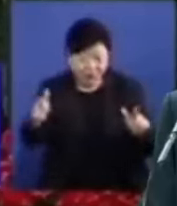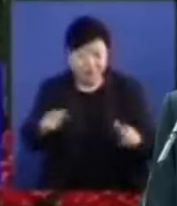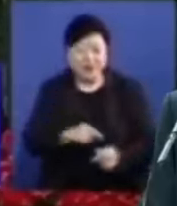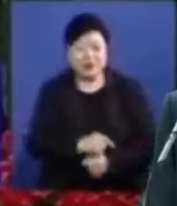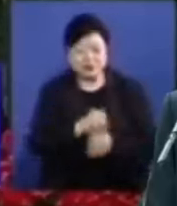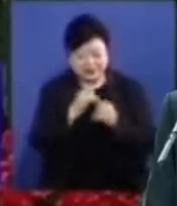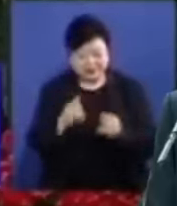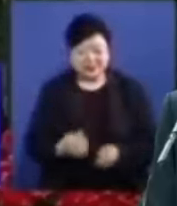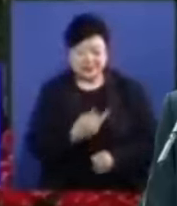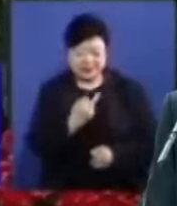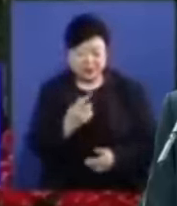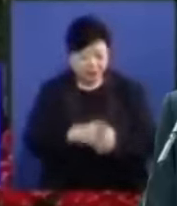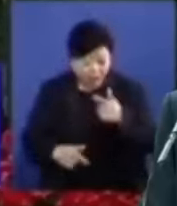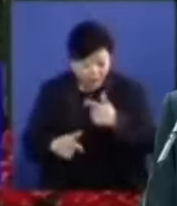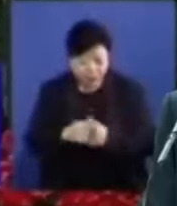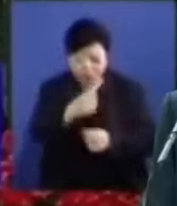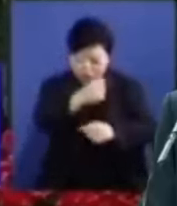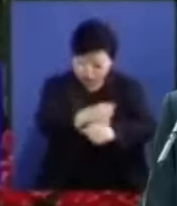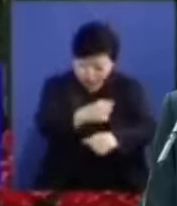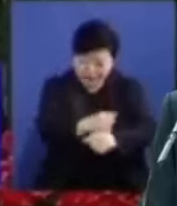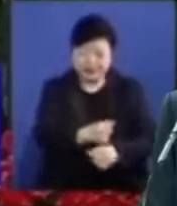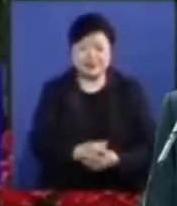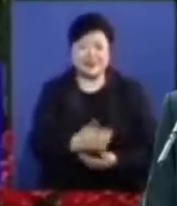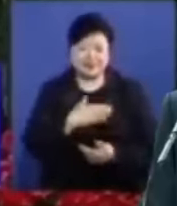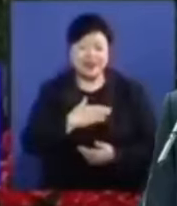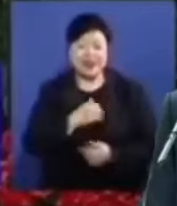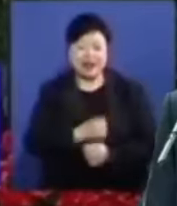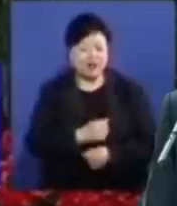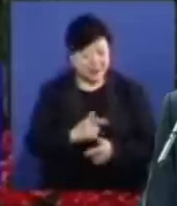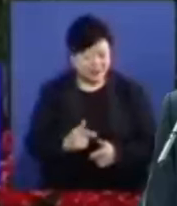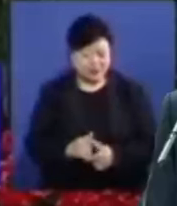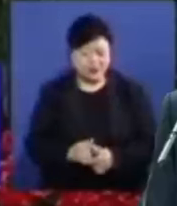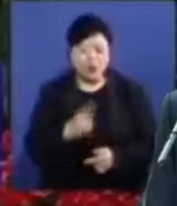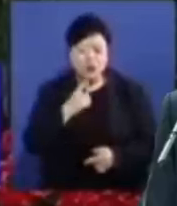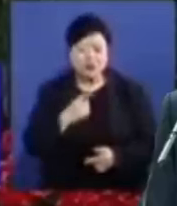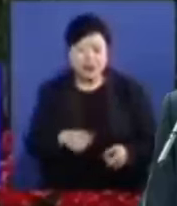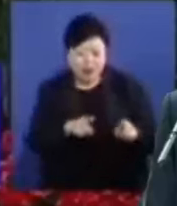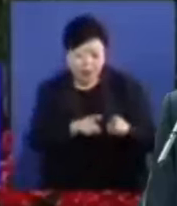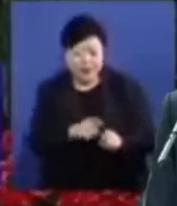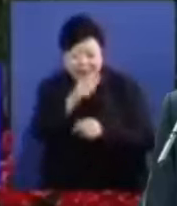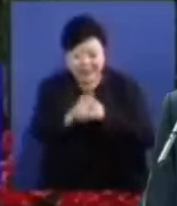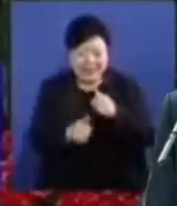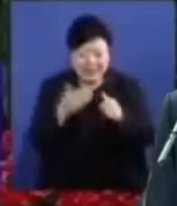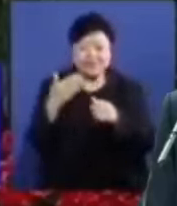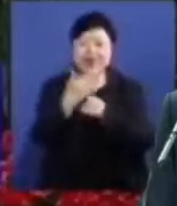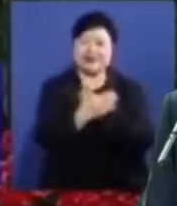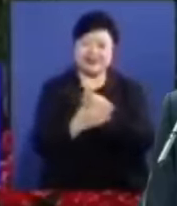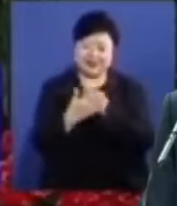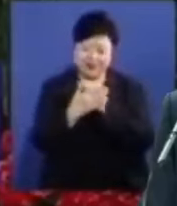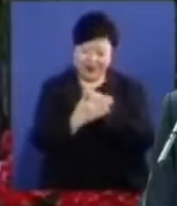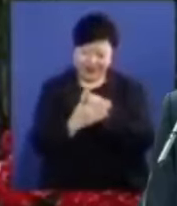모든 사도보다 더 많이 수고하였으나 내가 한 것이 아니요 오직 나와 함께 하신 하나님의 은혜로라.